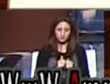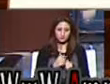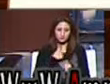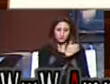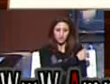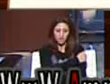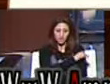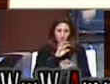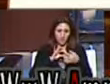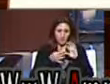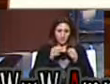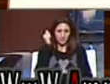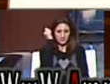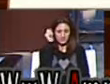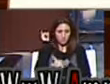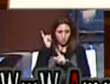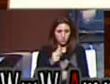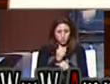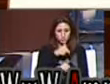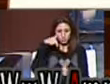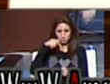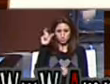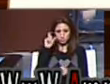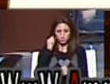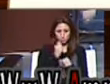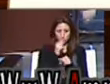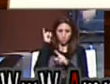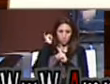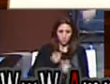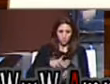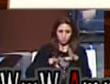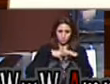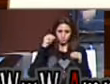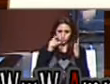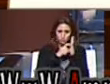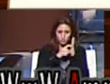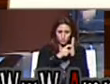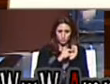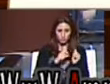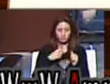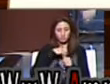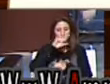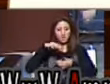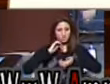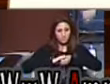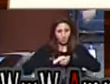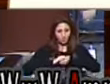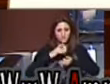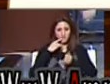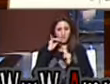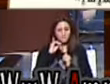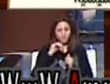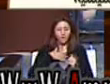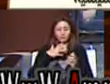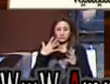جمعية تأسيسية مع بعض لمدة 6 أشهر، والحقيقة كان يعني في النهاية وصلنا إلى درجة كبيرة من التوافق والمودة بيننا وبين